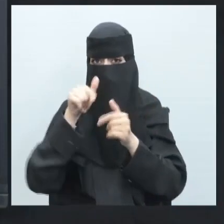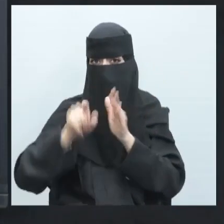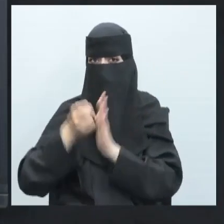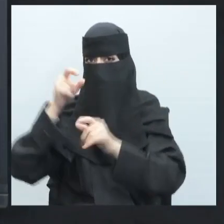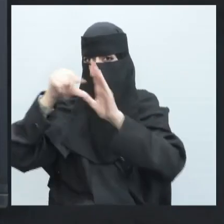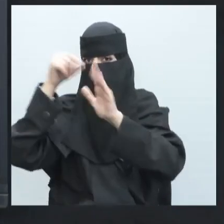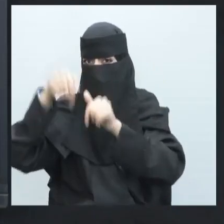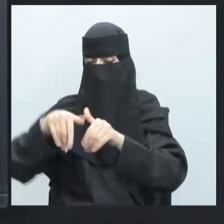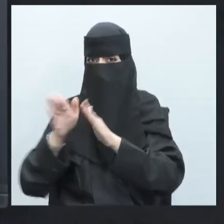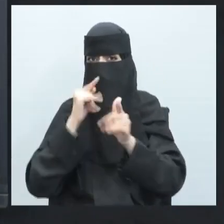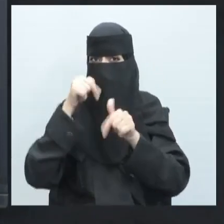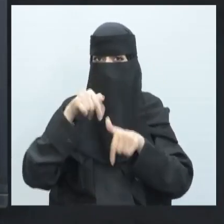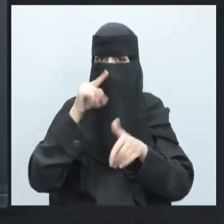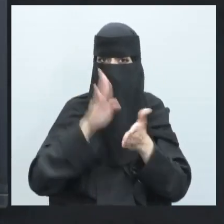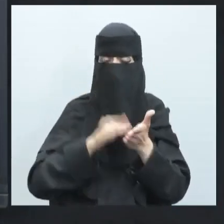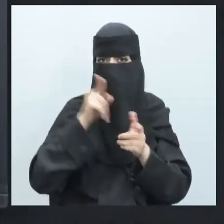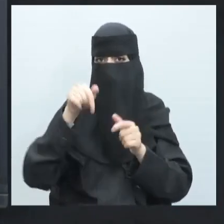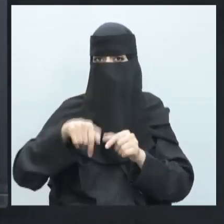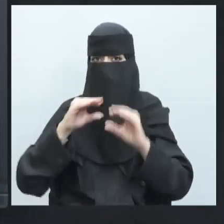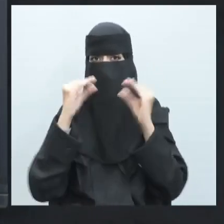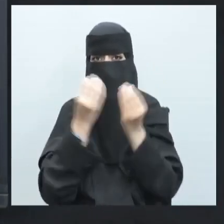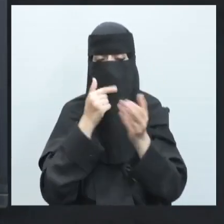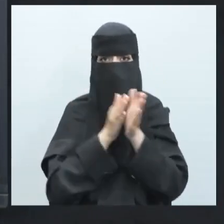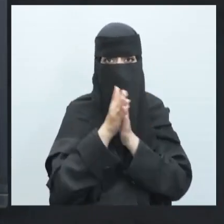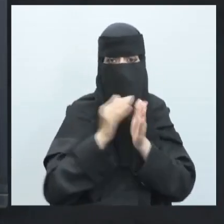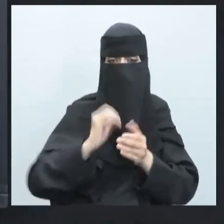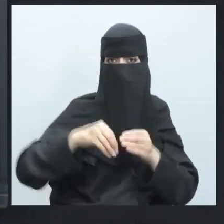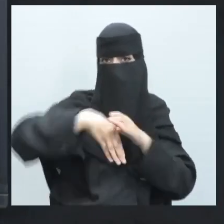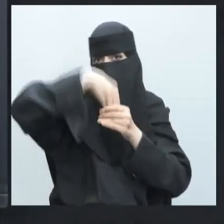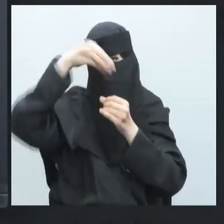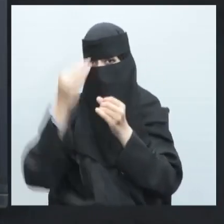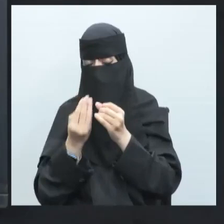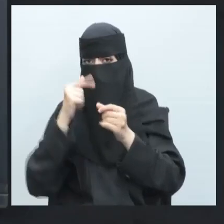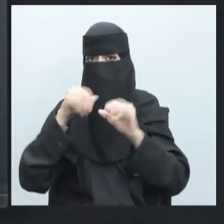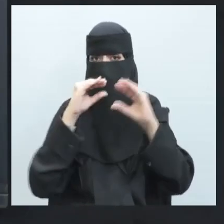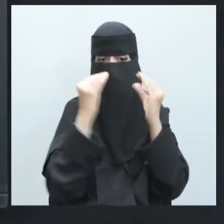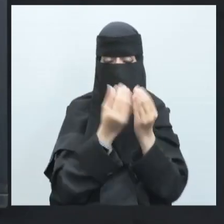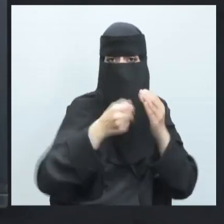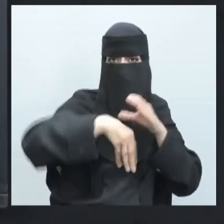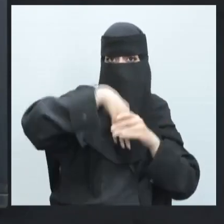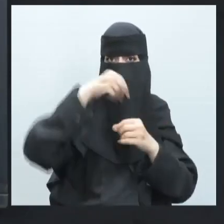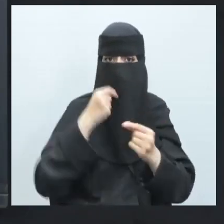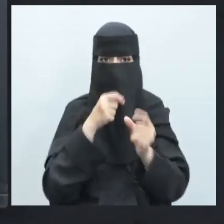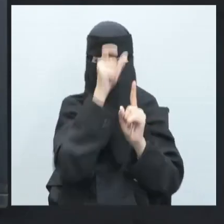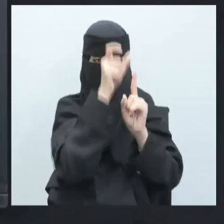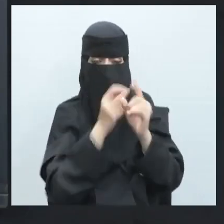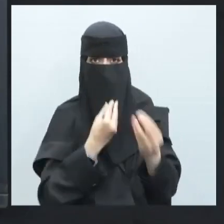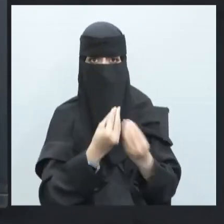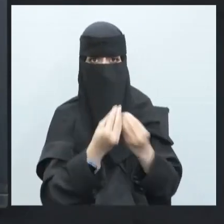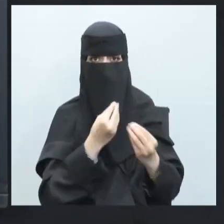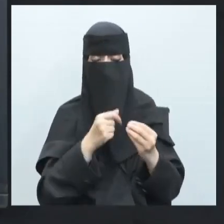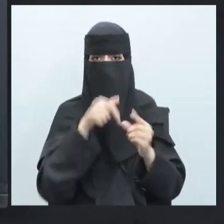دروس هذا المقرر ذكرنا هنالك الاداره اهتمت بالانتاج بعد ذلك ادتنا اداره تهتم بالعلاقات الانسانيه